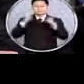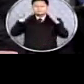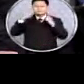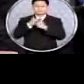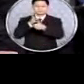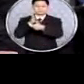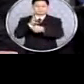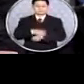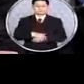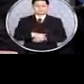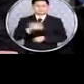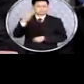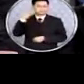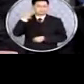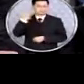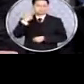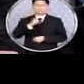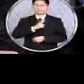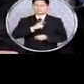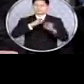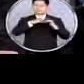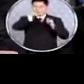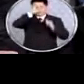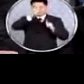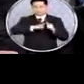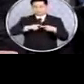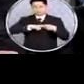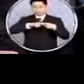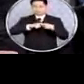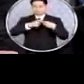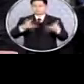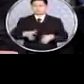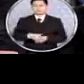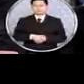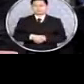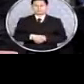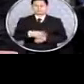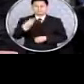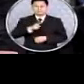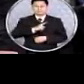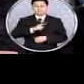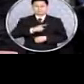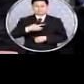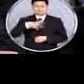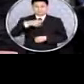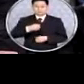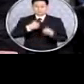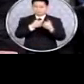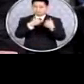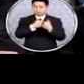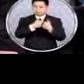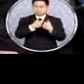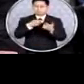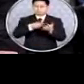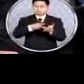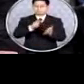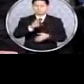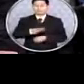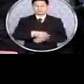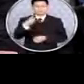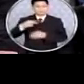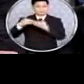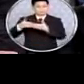生，您过去曾经和国民党结盟，也曾经有过一场扁宋会，更多次与大陆的